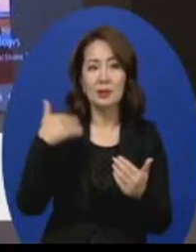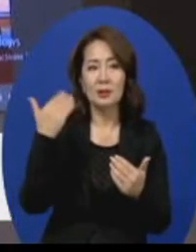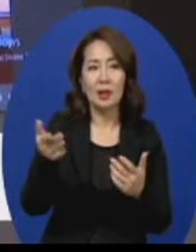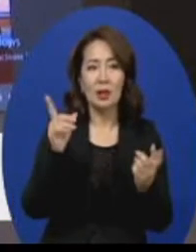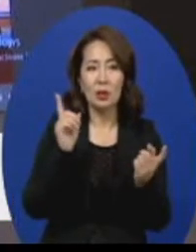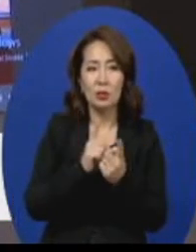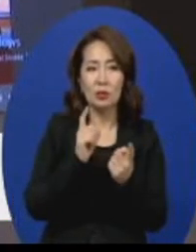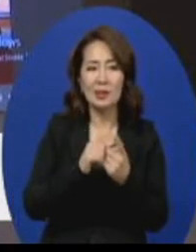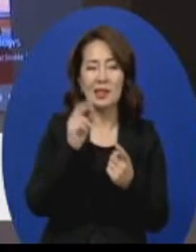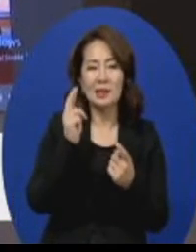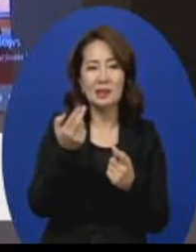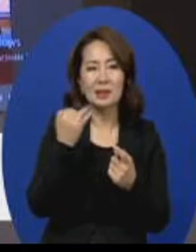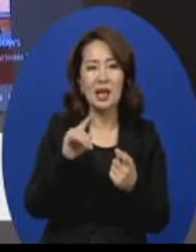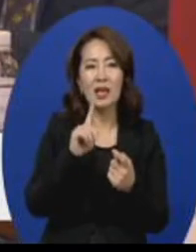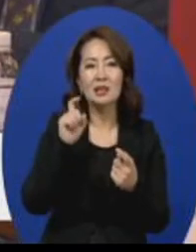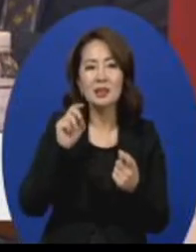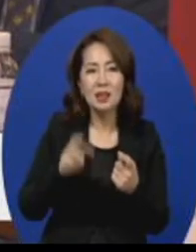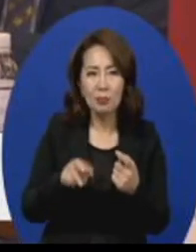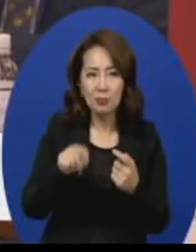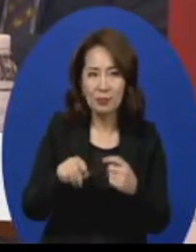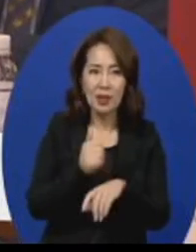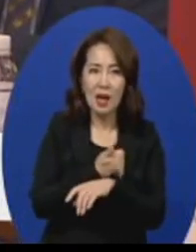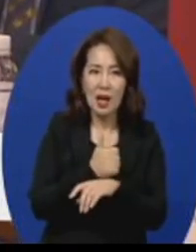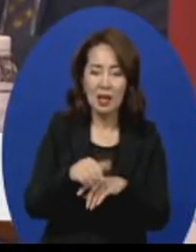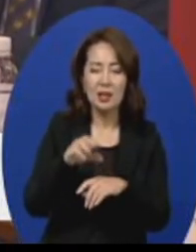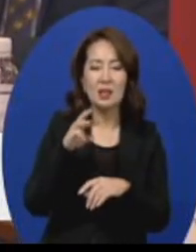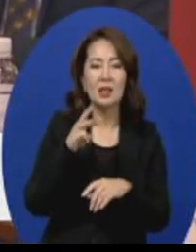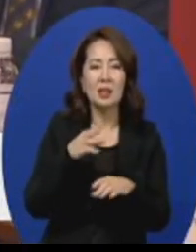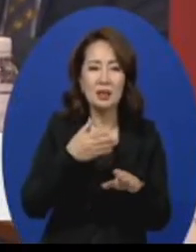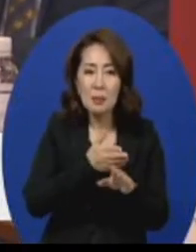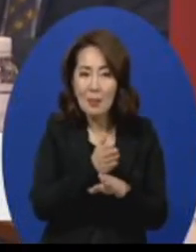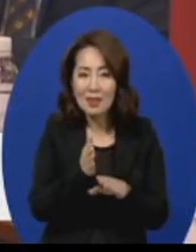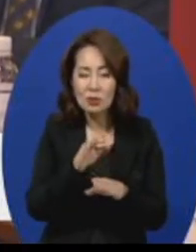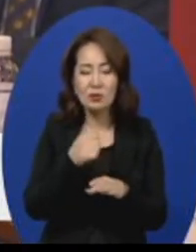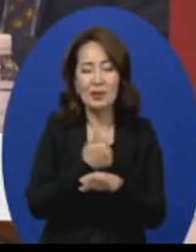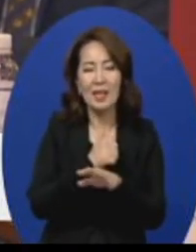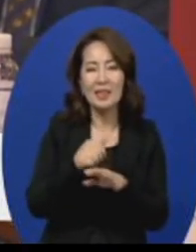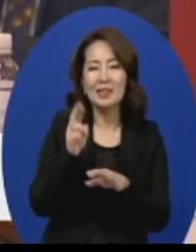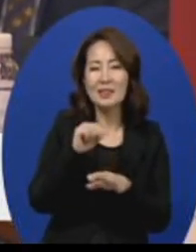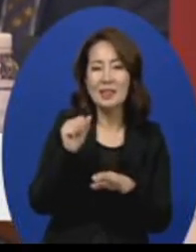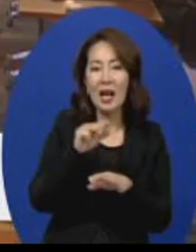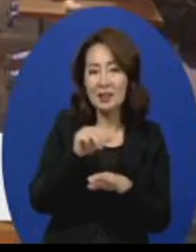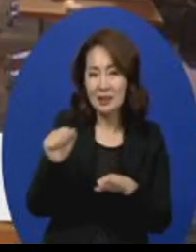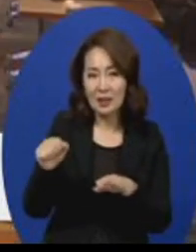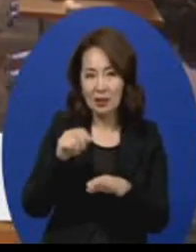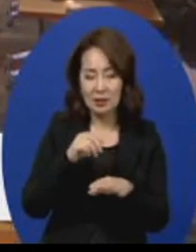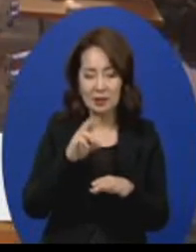уулзалтаар бид цайны замын аялал жуулчлалын маршрут бас аялал жуулчлалын дата мэдээлэл бүхий